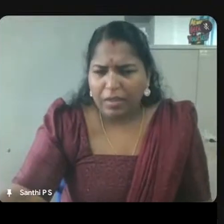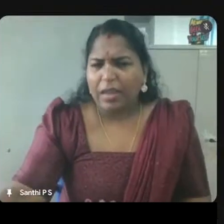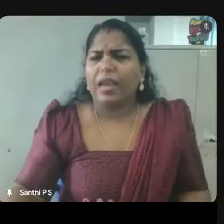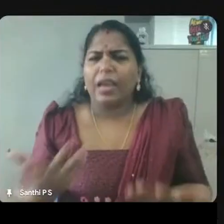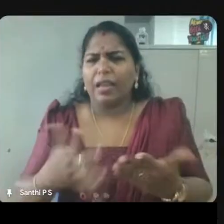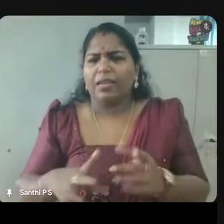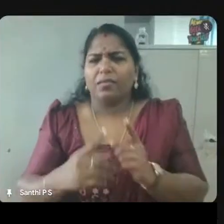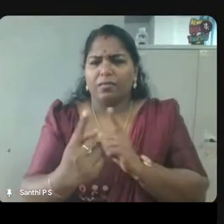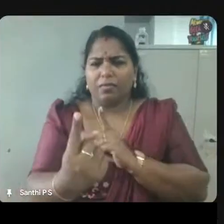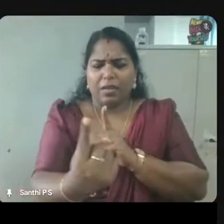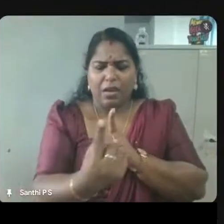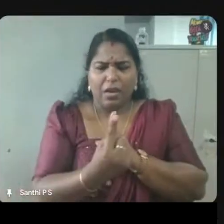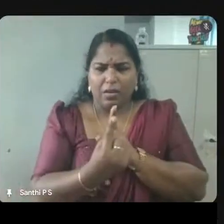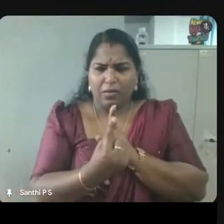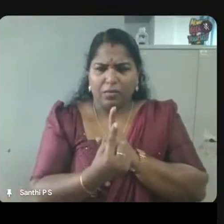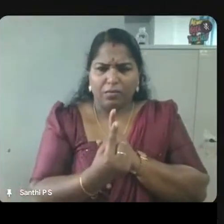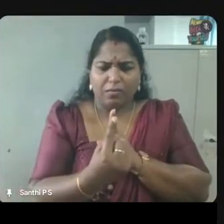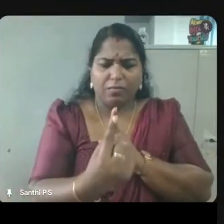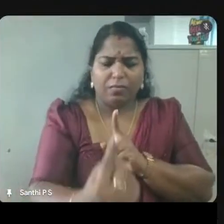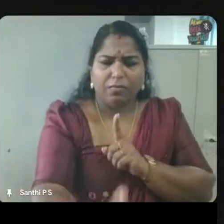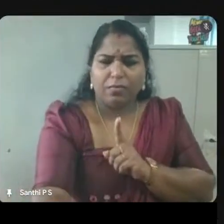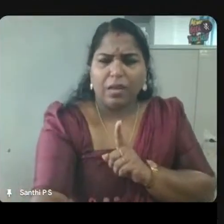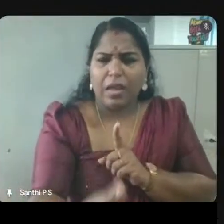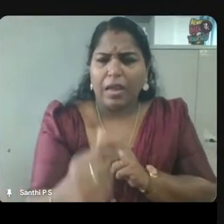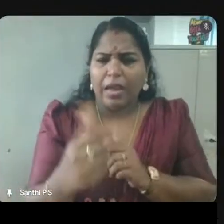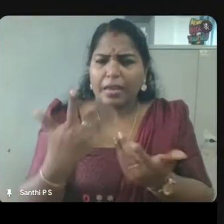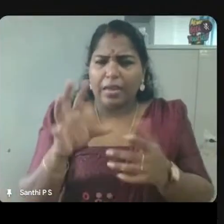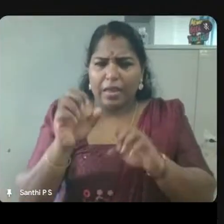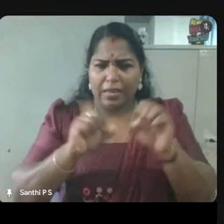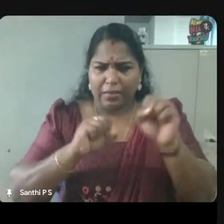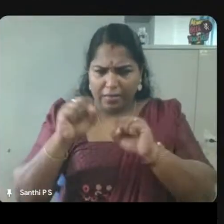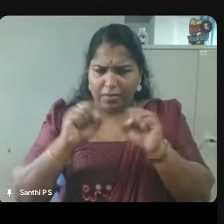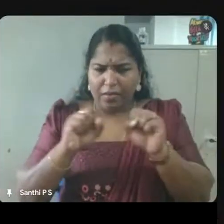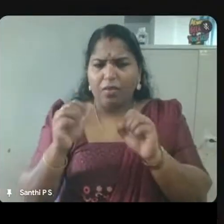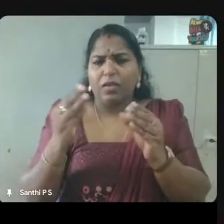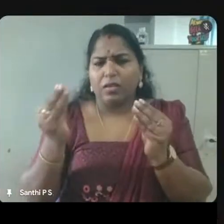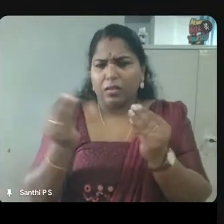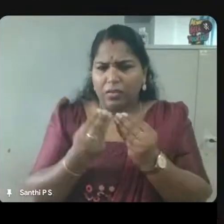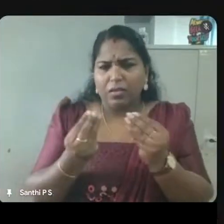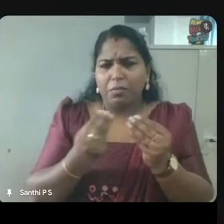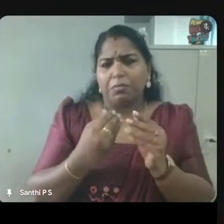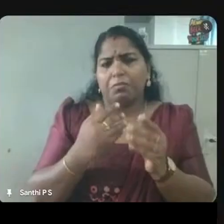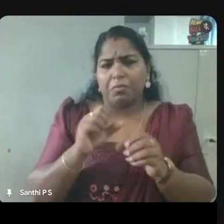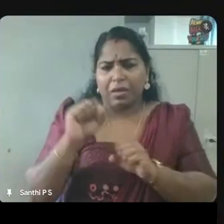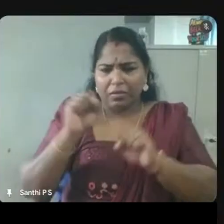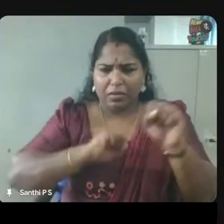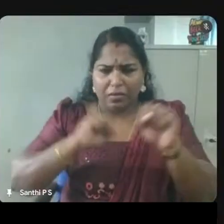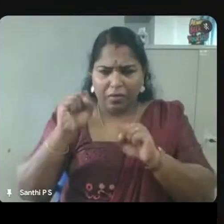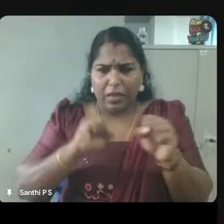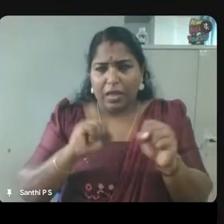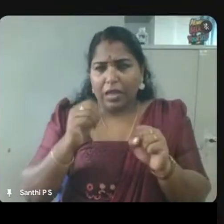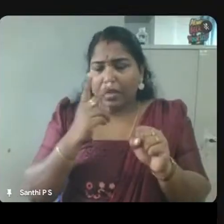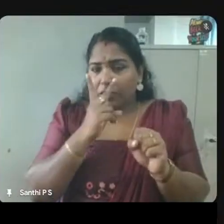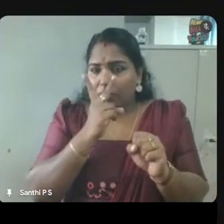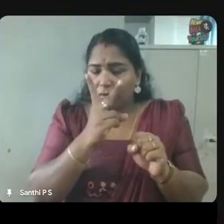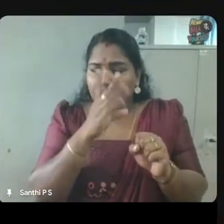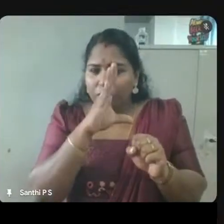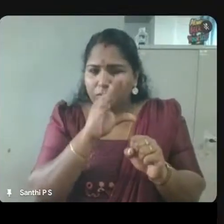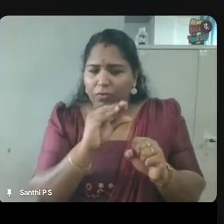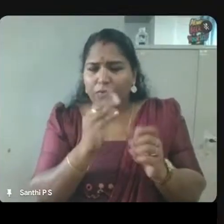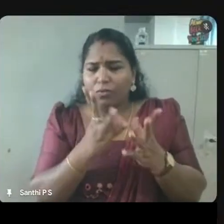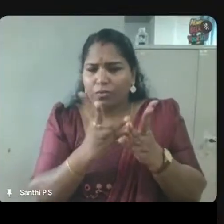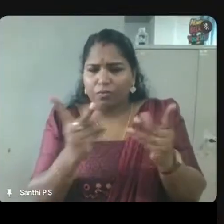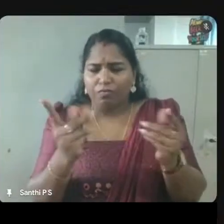അരബിന്ദോന്റെ ഒരു ഈ ട്രെയിനിങ്ങിലൊക്കെ കുറച്ച് എക്സസൈസ് അവർ കൊടുക്കുന്നുണ്ട് കാഴ്ചക്കുറവ് മാറ്റാനായിട്ടും. അതും നമ്മുടെ മോഡേൺ മെഡിസിനിൽ അതിനെപ്പറ്റി